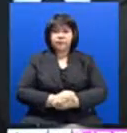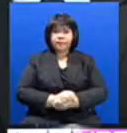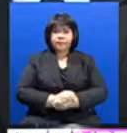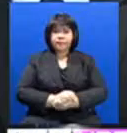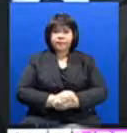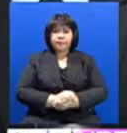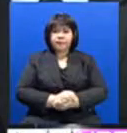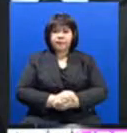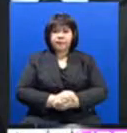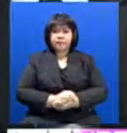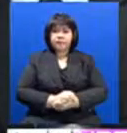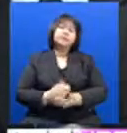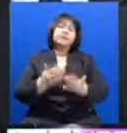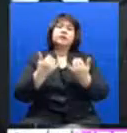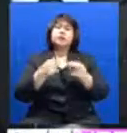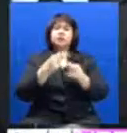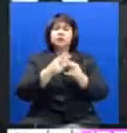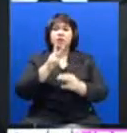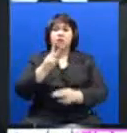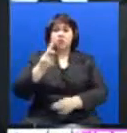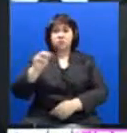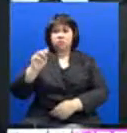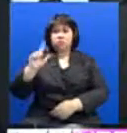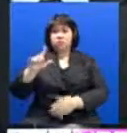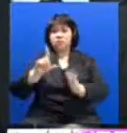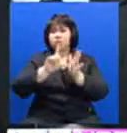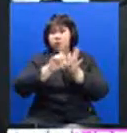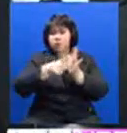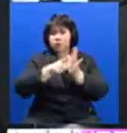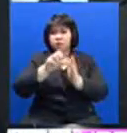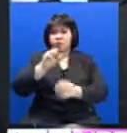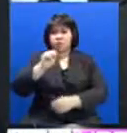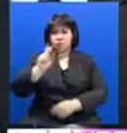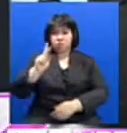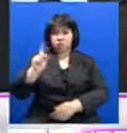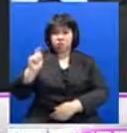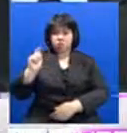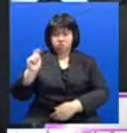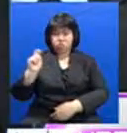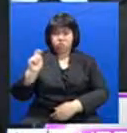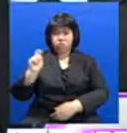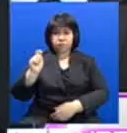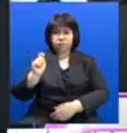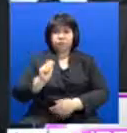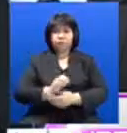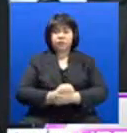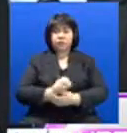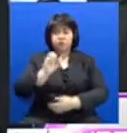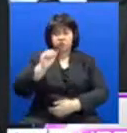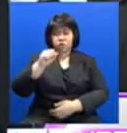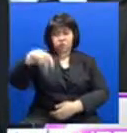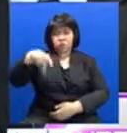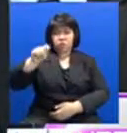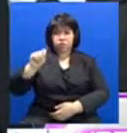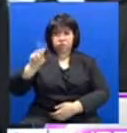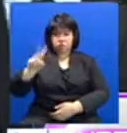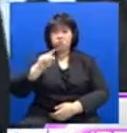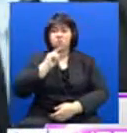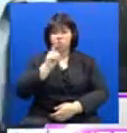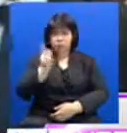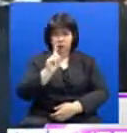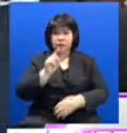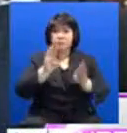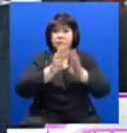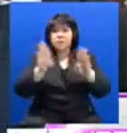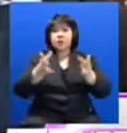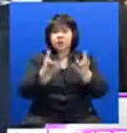ขาดนายกมลรอดคล้ายเลขาธิการคณะกรรมการการศึกษาขั้นพื้นฐานหรือสพฐเปิดเผยว่าการเปิดรับ